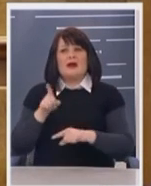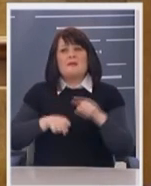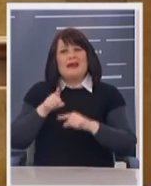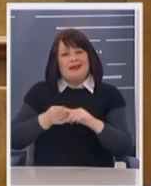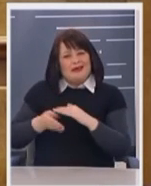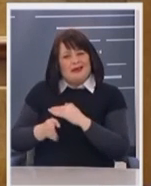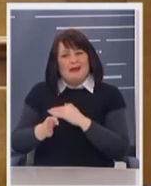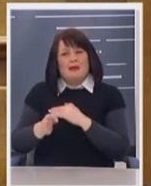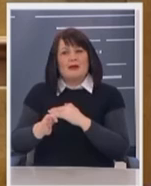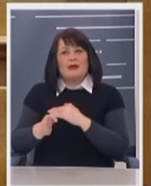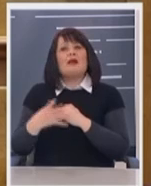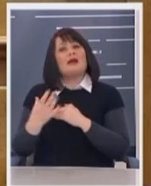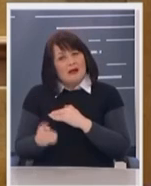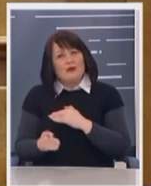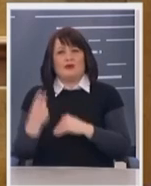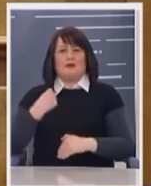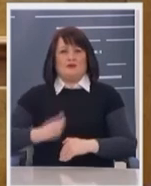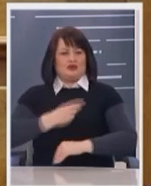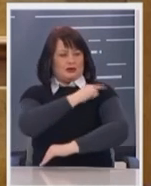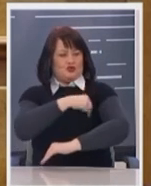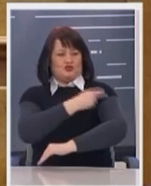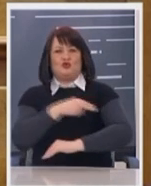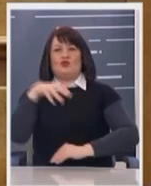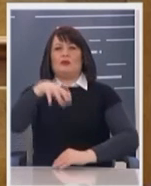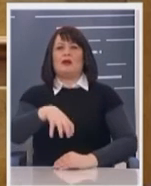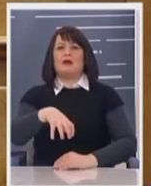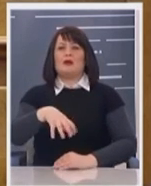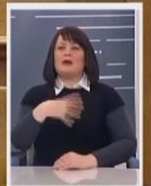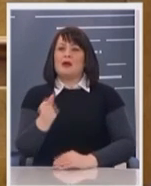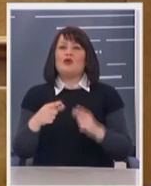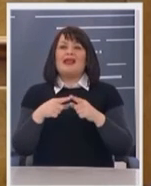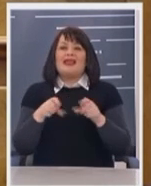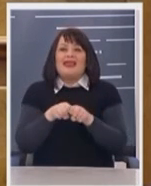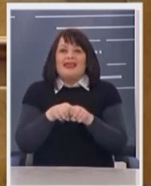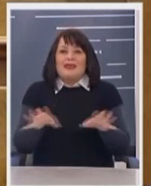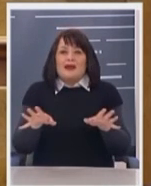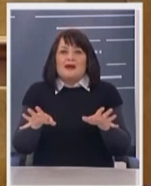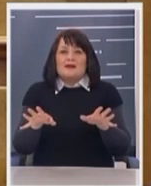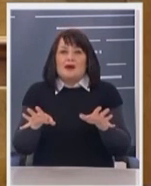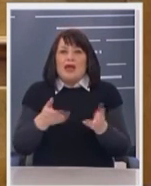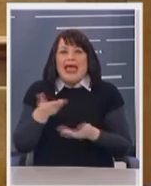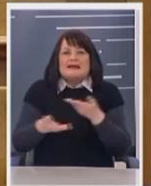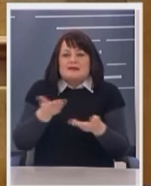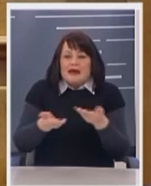αναπτύξει μέσα στα δημόσια νοσοκομεία δίκτυα